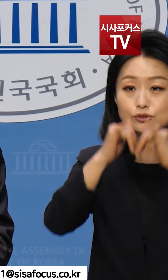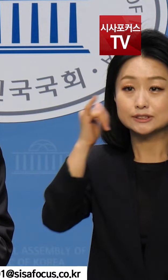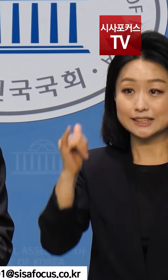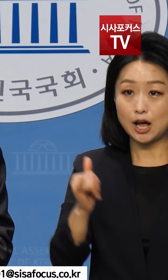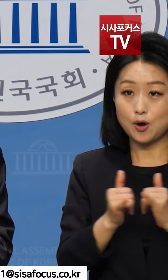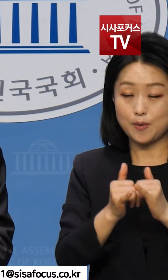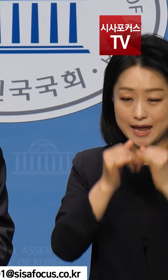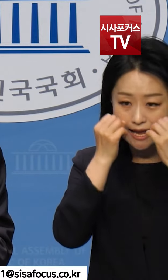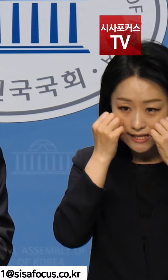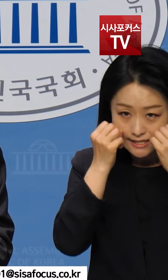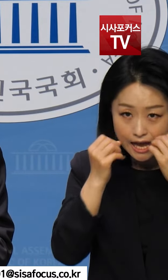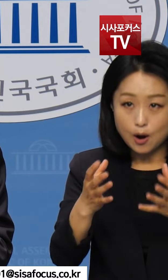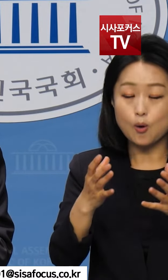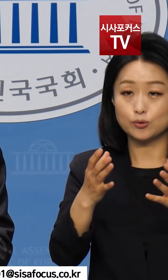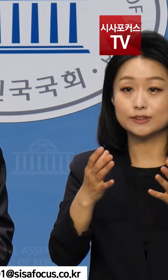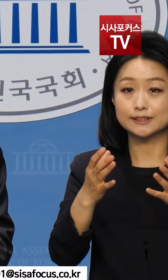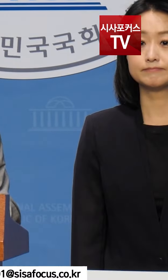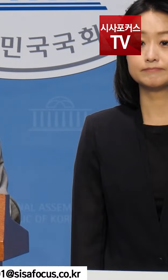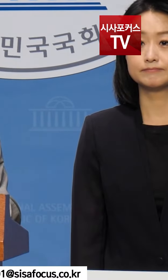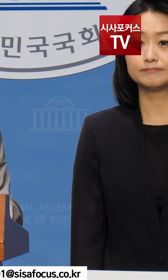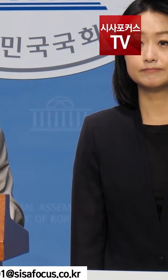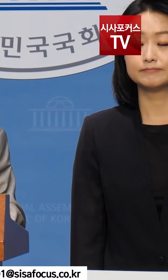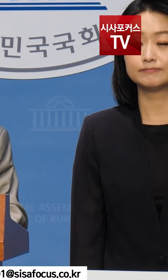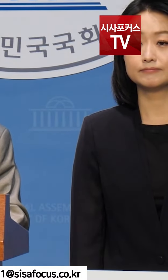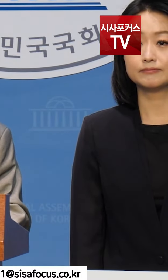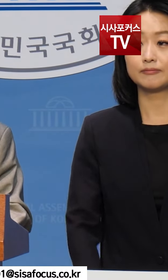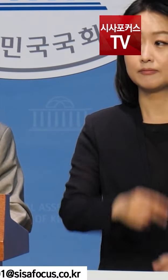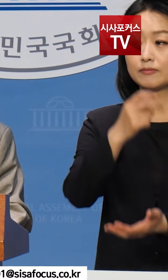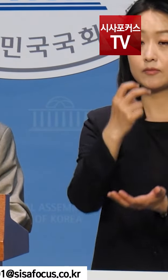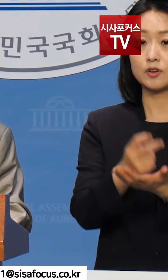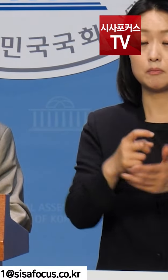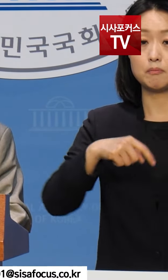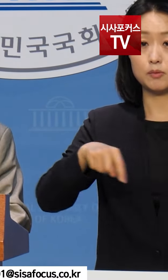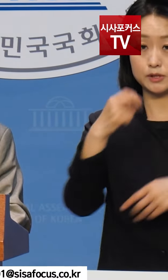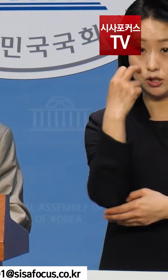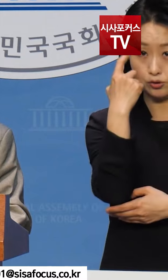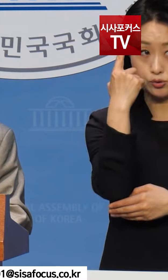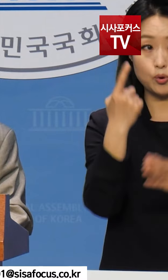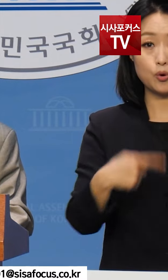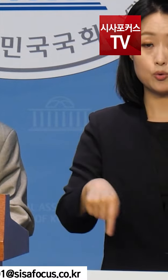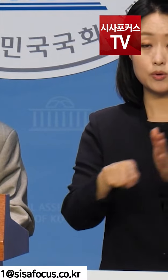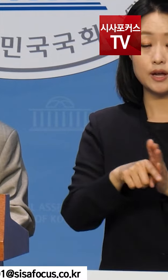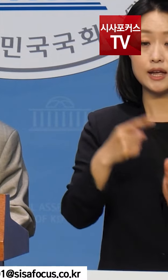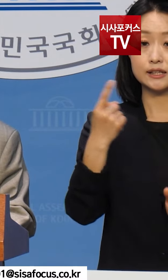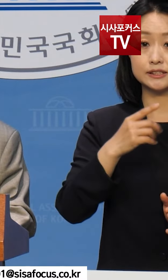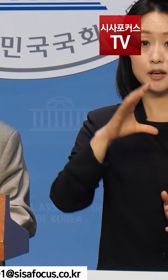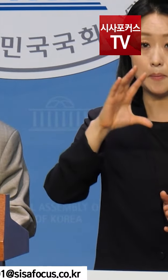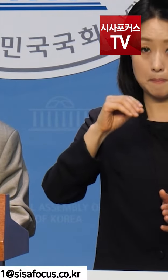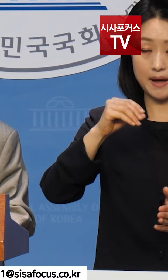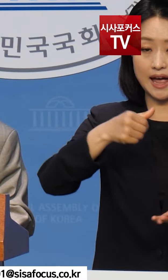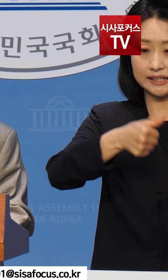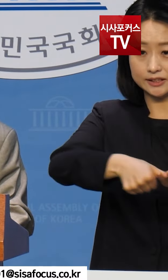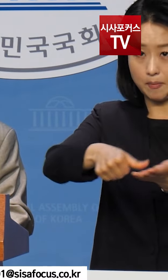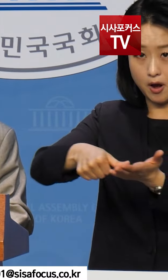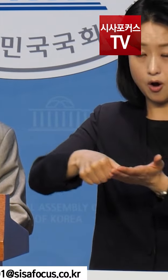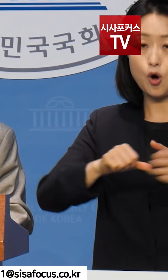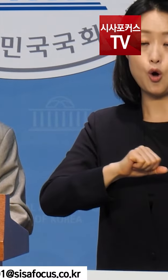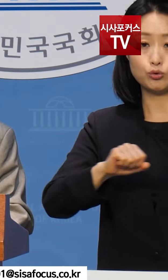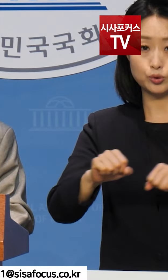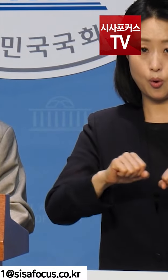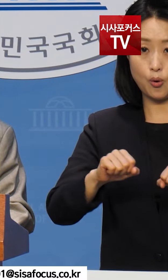전환점을 이루게 해주길 바랍니다. 법치 수호를 위한 천만인